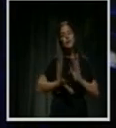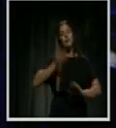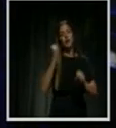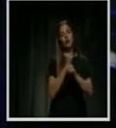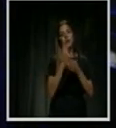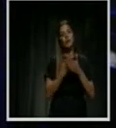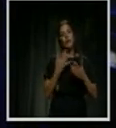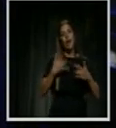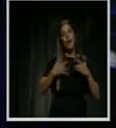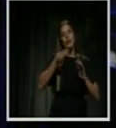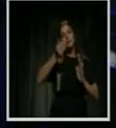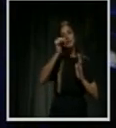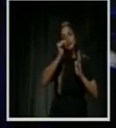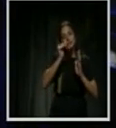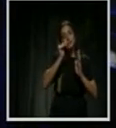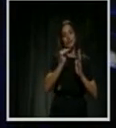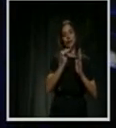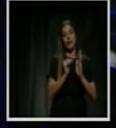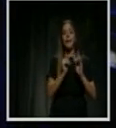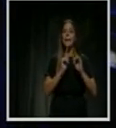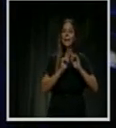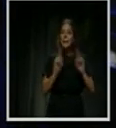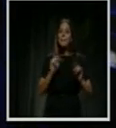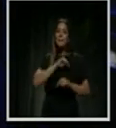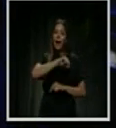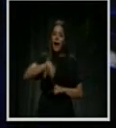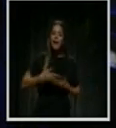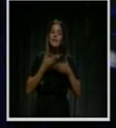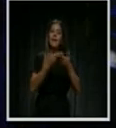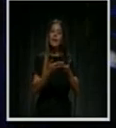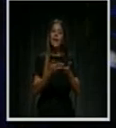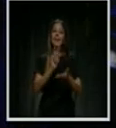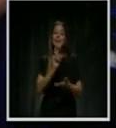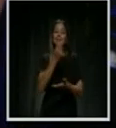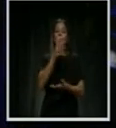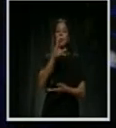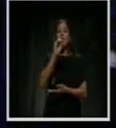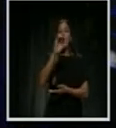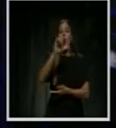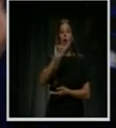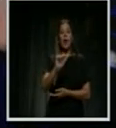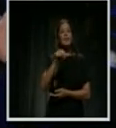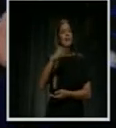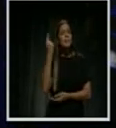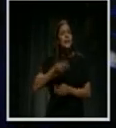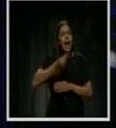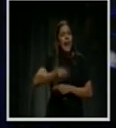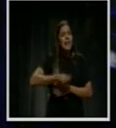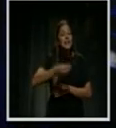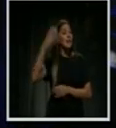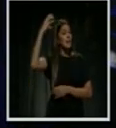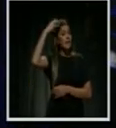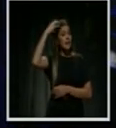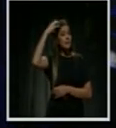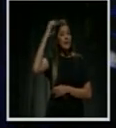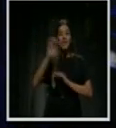ibsin tal-inflazzjoni daħħalna mekkaniżmu addizzjonali għall-għoli tal-ħajja t-tieni kola li ħallasa kollha kemm il-gvern li mhijiex taxxabbli